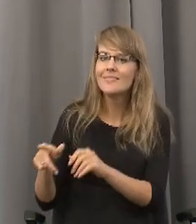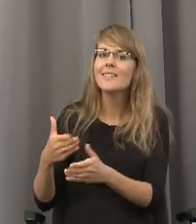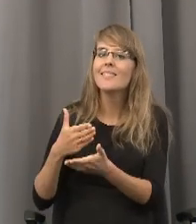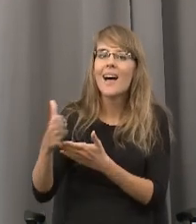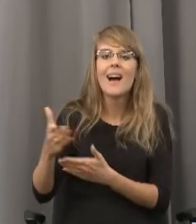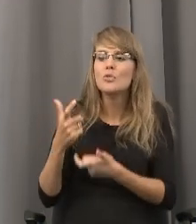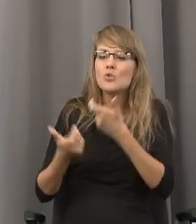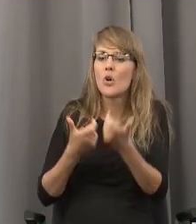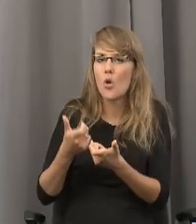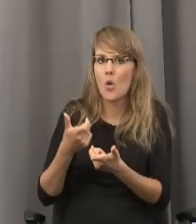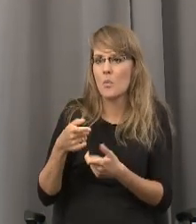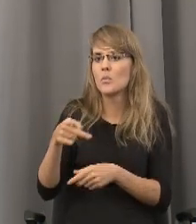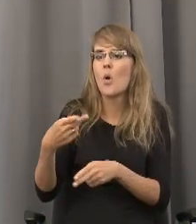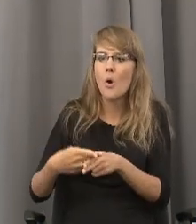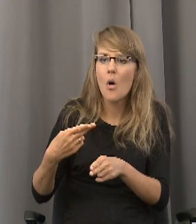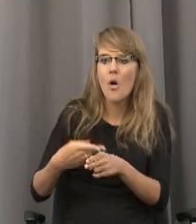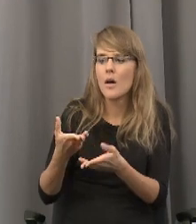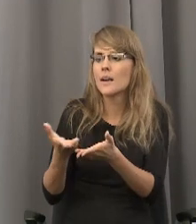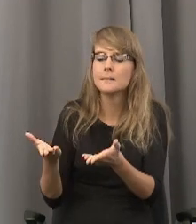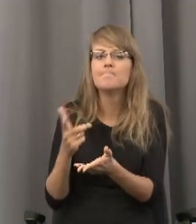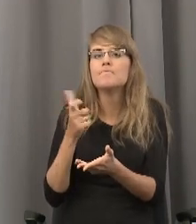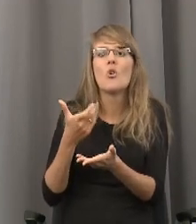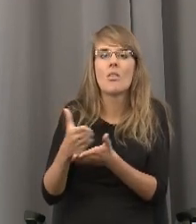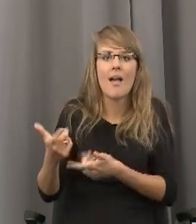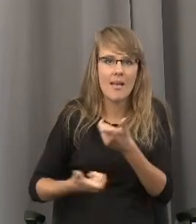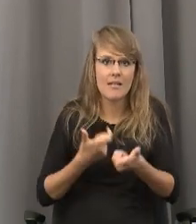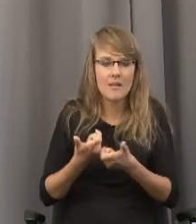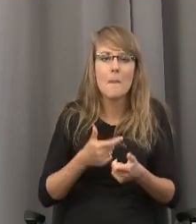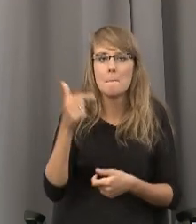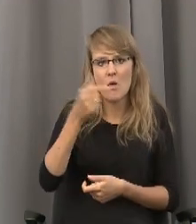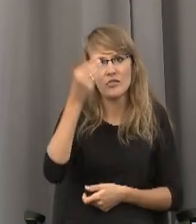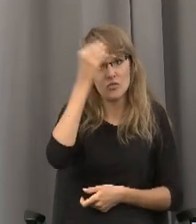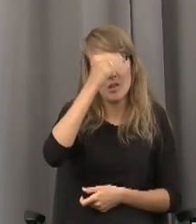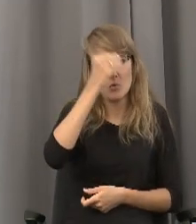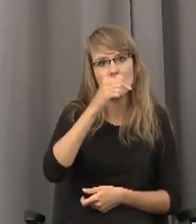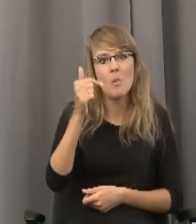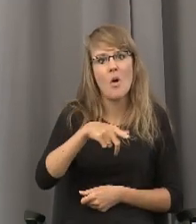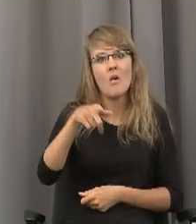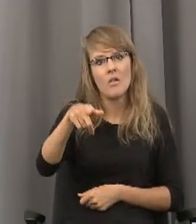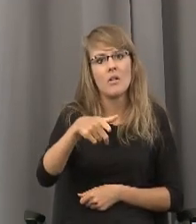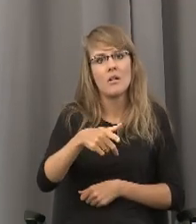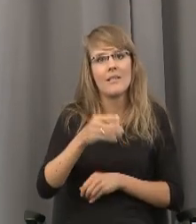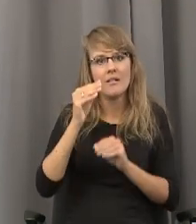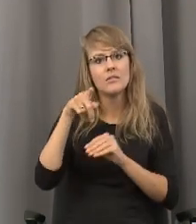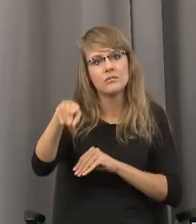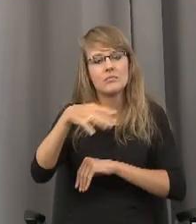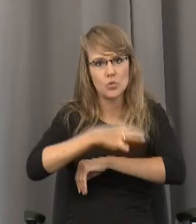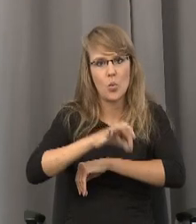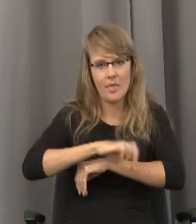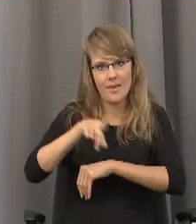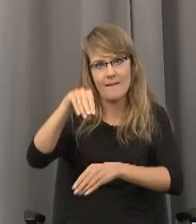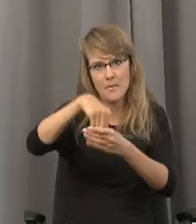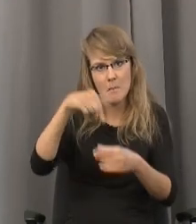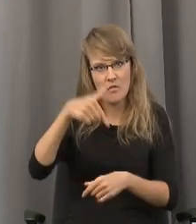jego razem z chorym, to powinno być wdrożone oczywiście do podstawowej edukacji. No